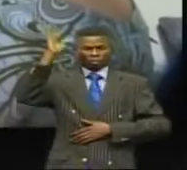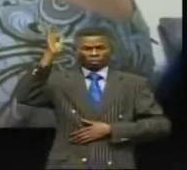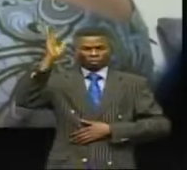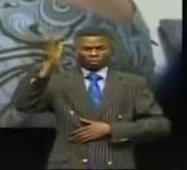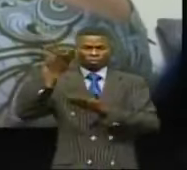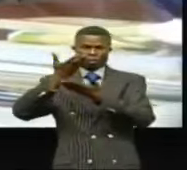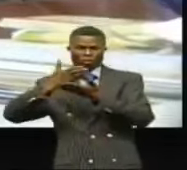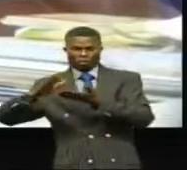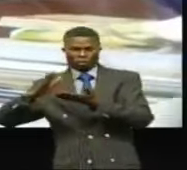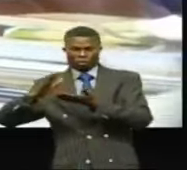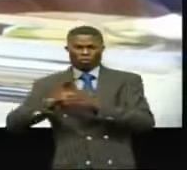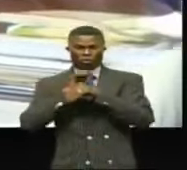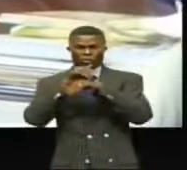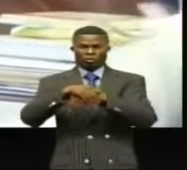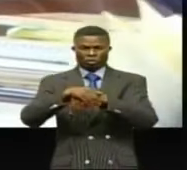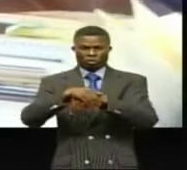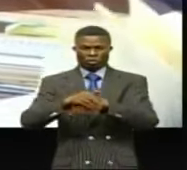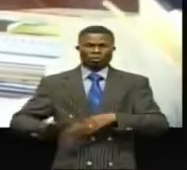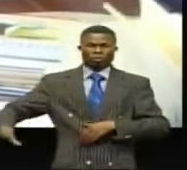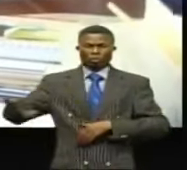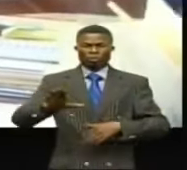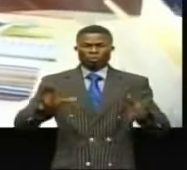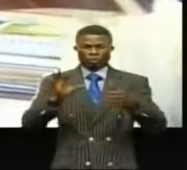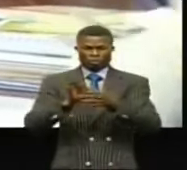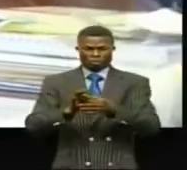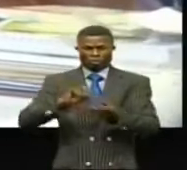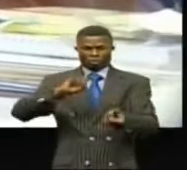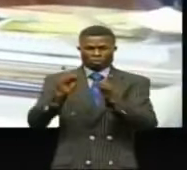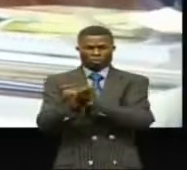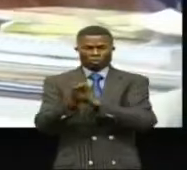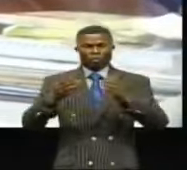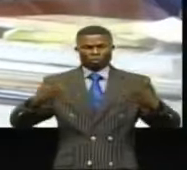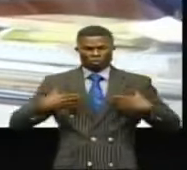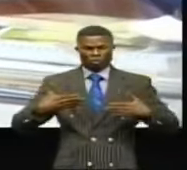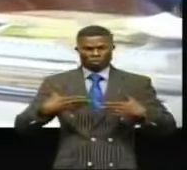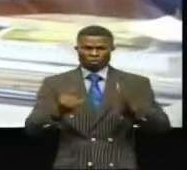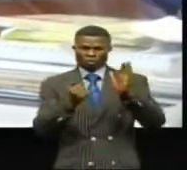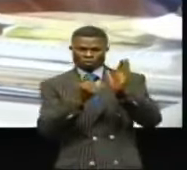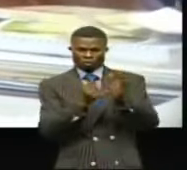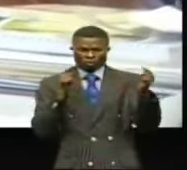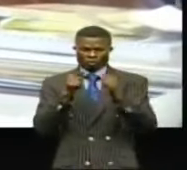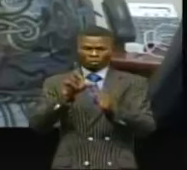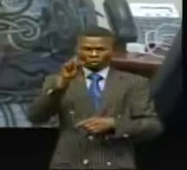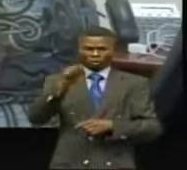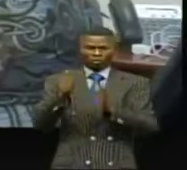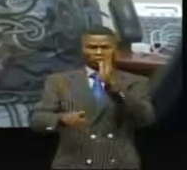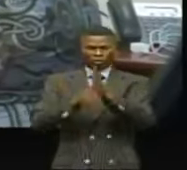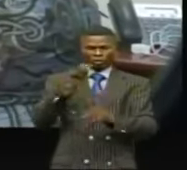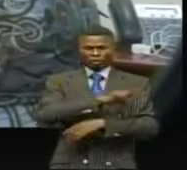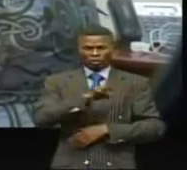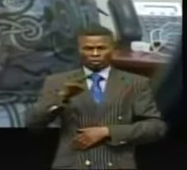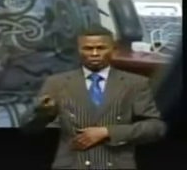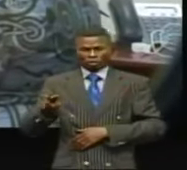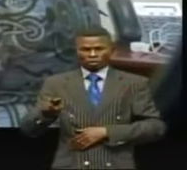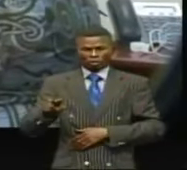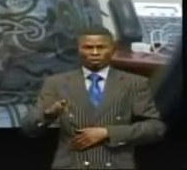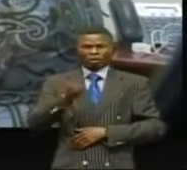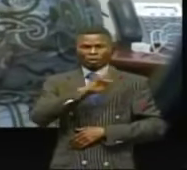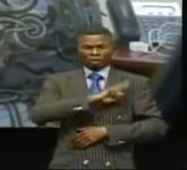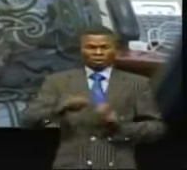à la Convention cadre des Nations Unies sur le changement climatique du 6 au 20 novembre 2022 à Sharm el-Sheikh en République